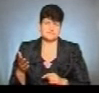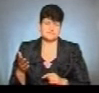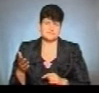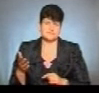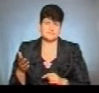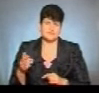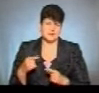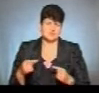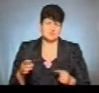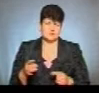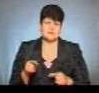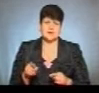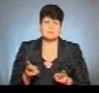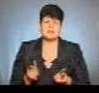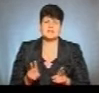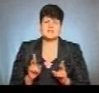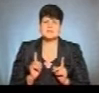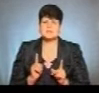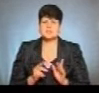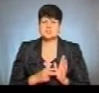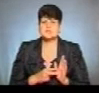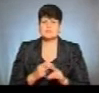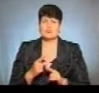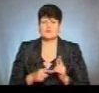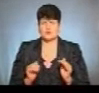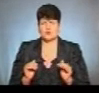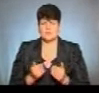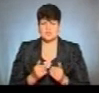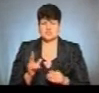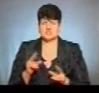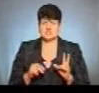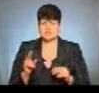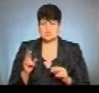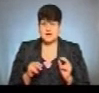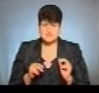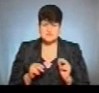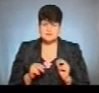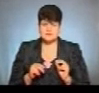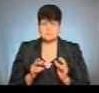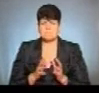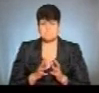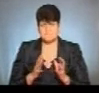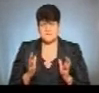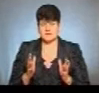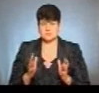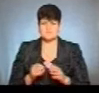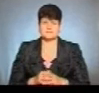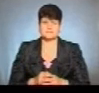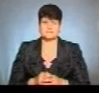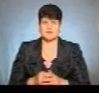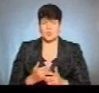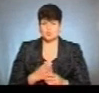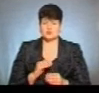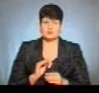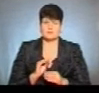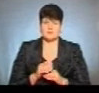інші райони. Там лише 7. Тобто в половину менше. І шансів, відповідно, більше пройти. Так, я хочу додати,